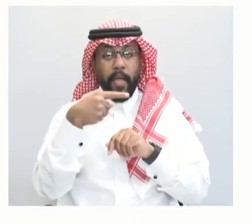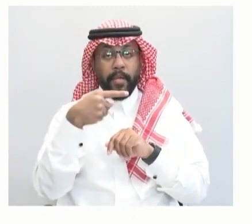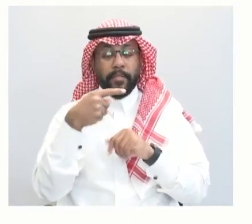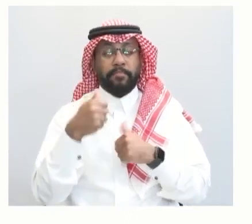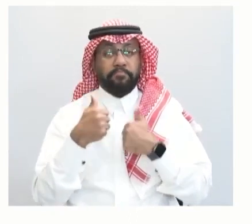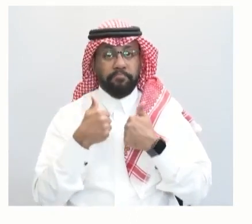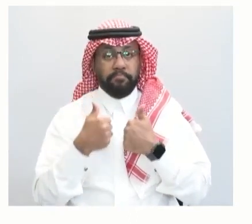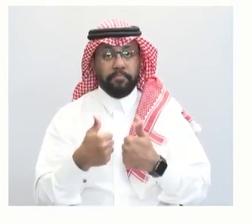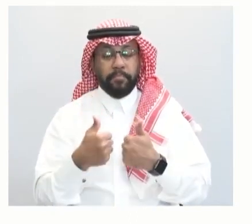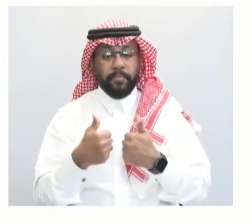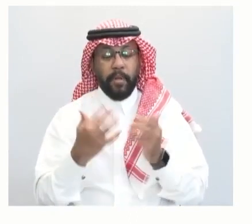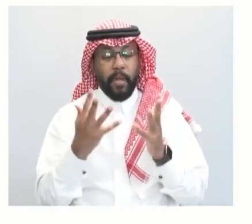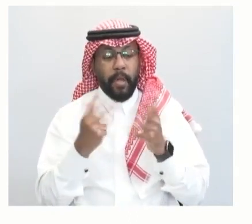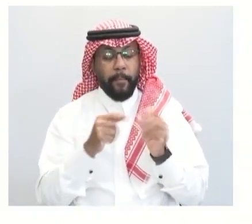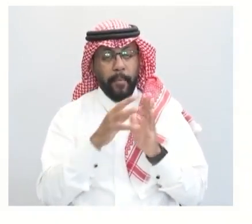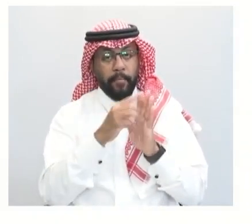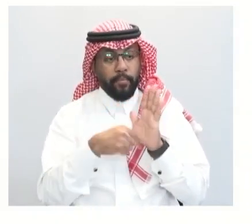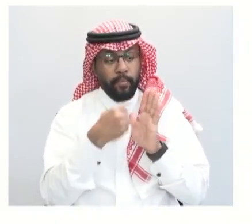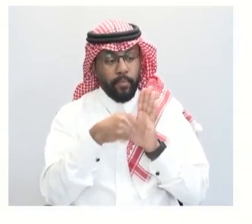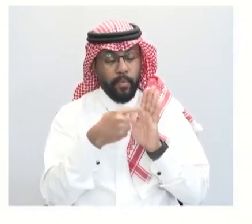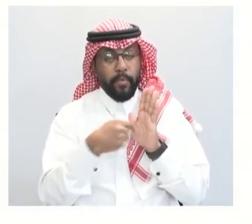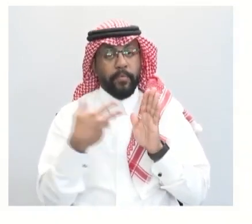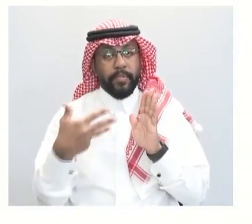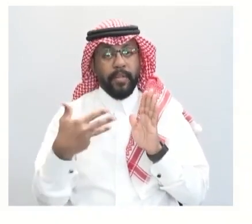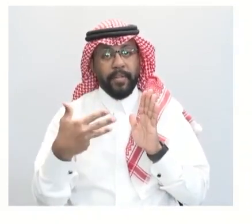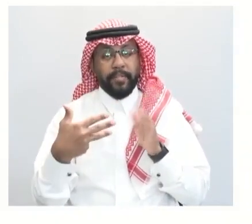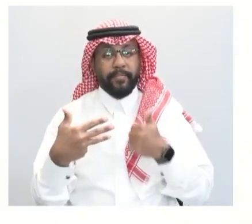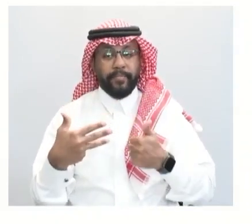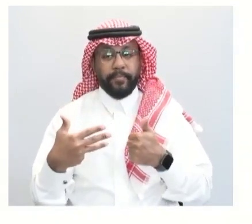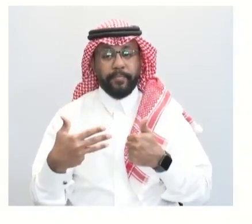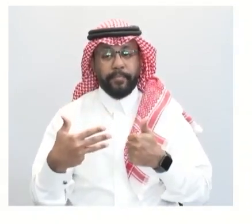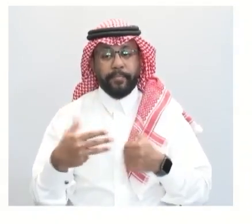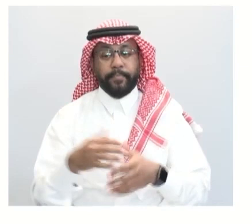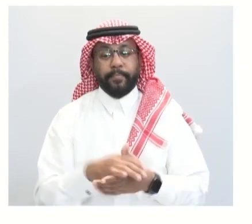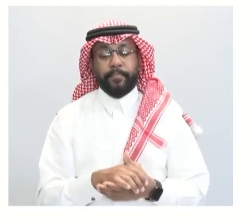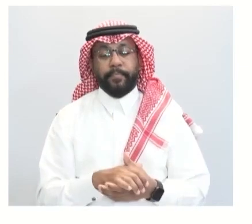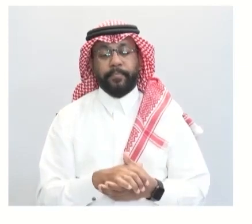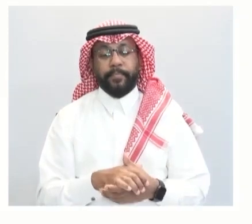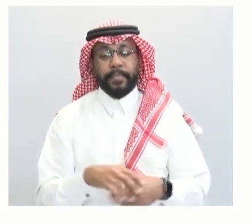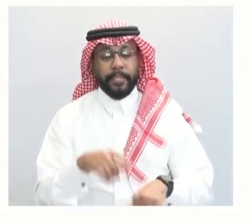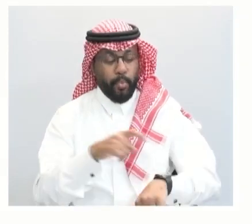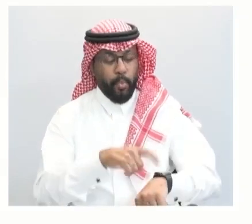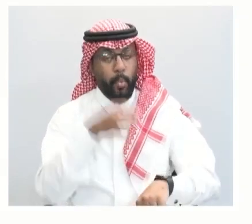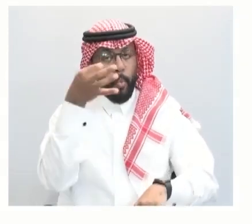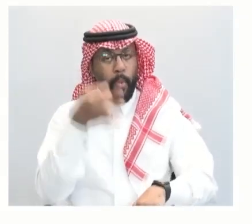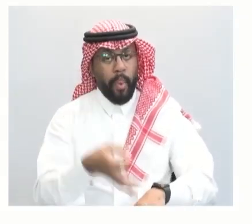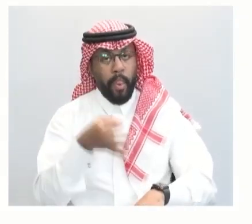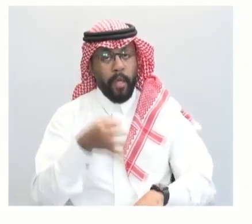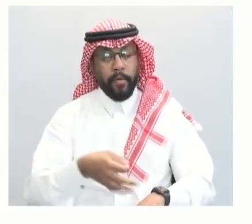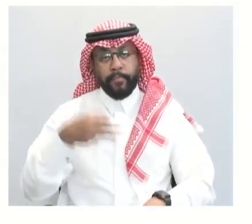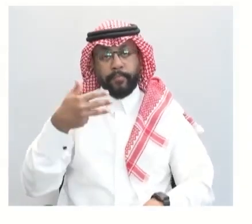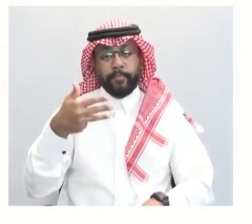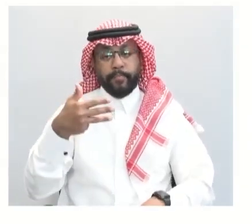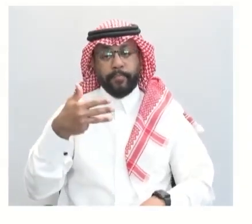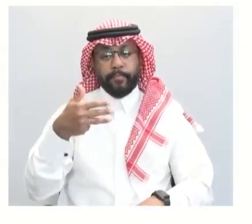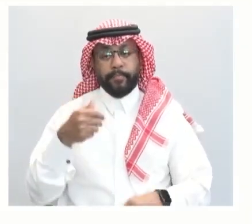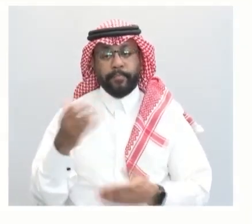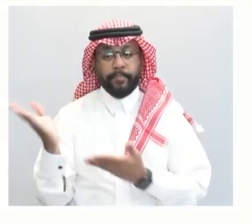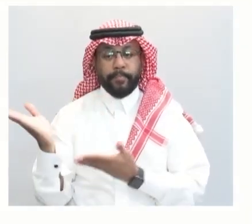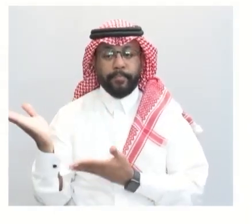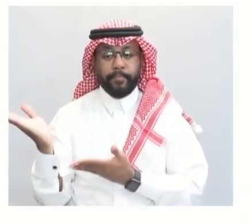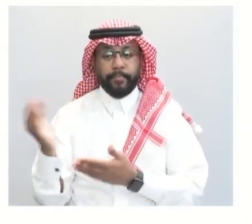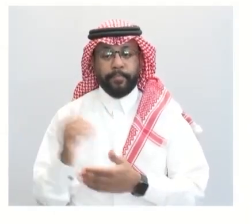الساعه 9:00 احسنتم اذا الوقت الذي تشير اليه هذه الساعه هو